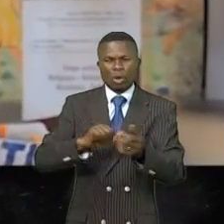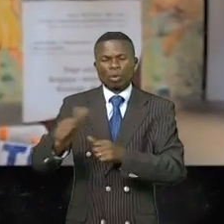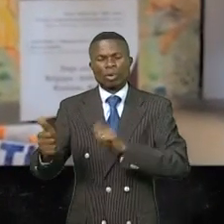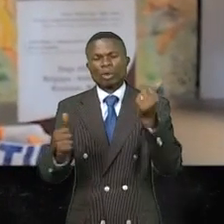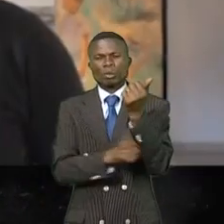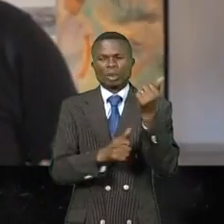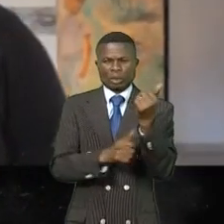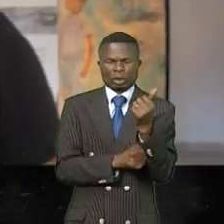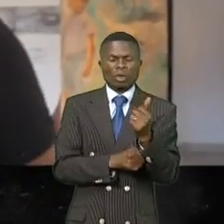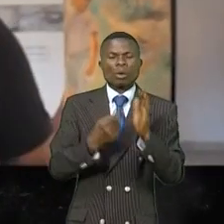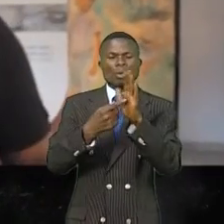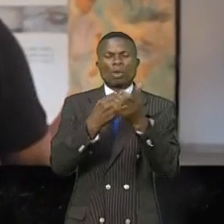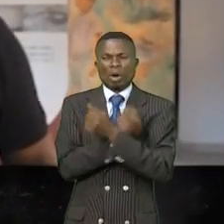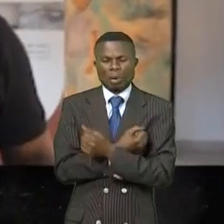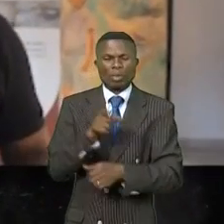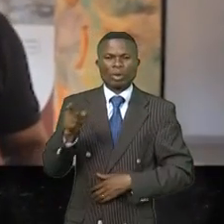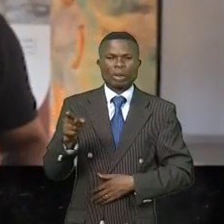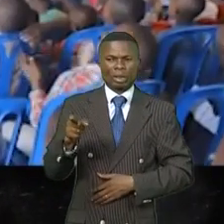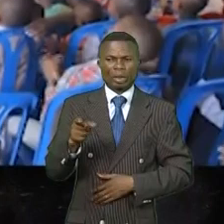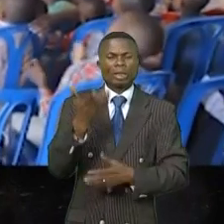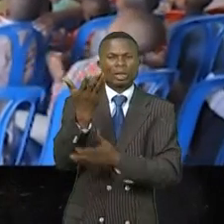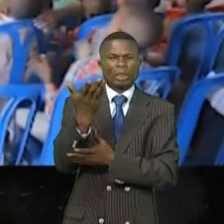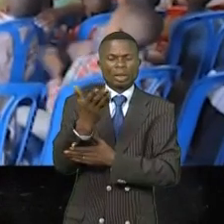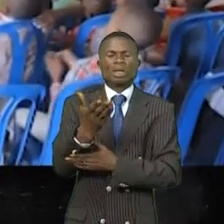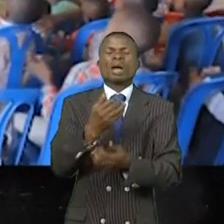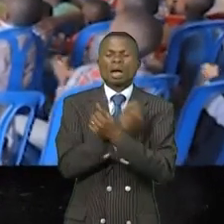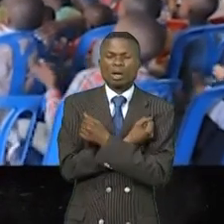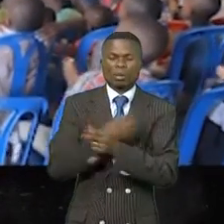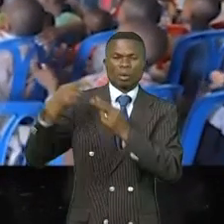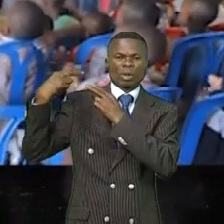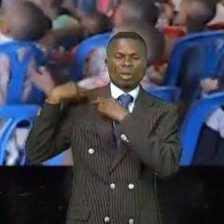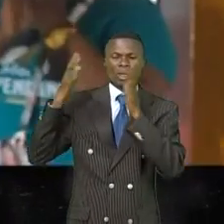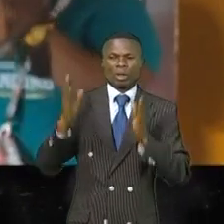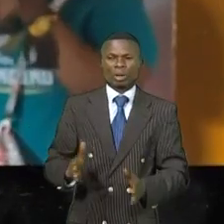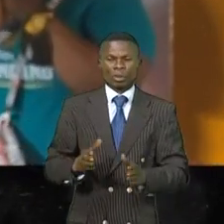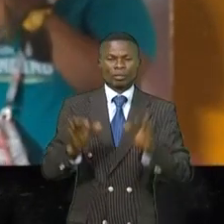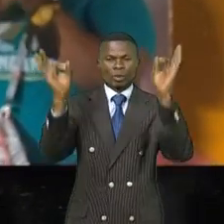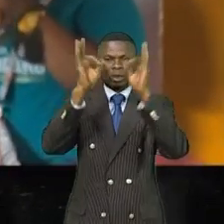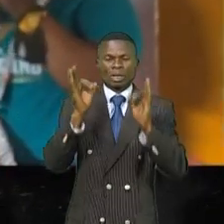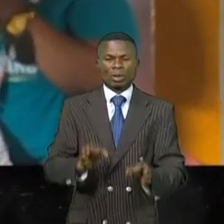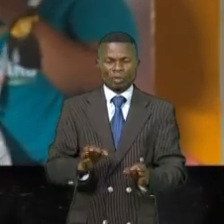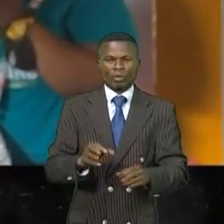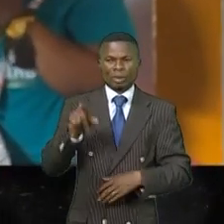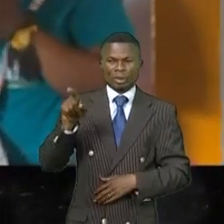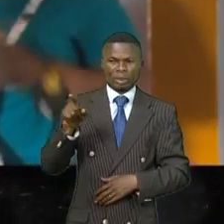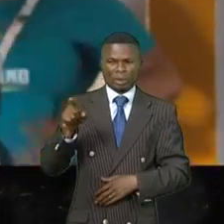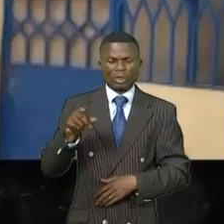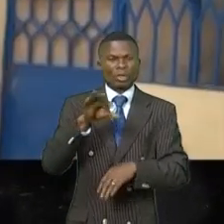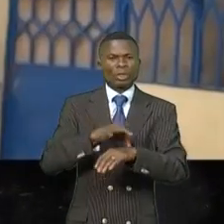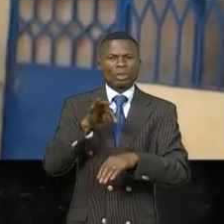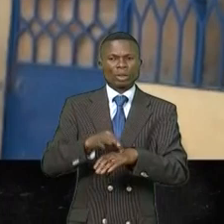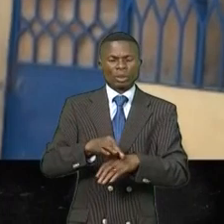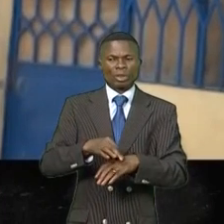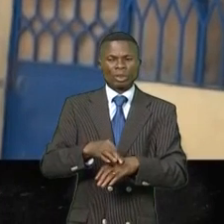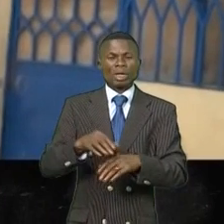de compassion de Mme Gisèle Ngwala, appel de compassion de la responsable de la Fondation Mapendano. Une occasion pour